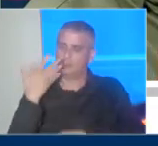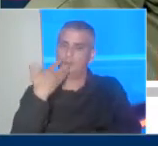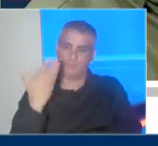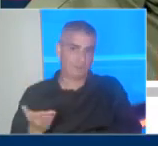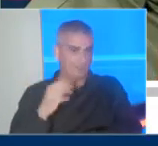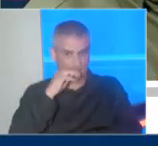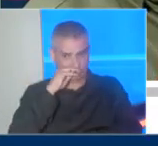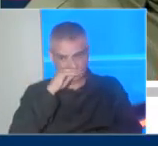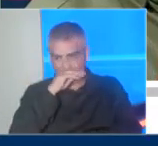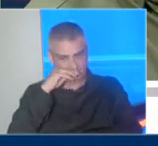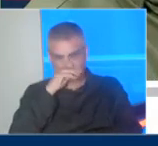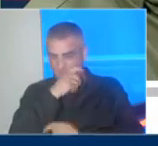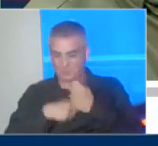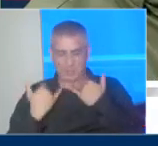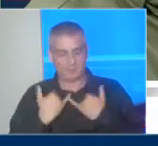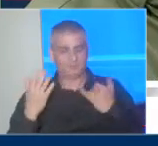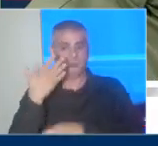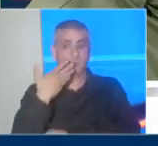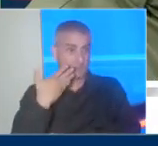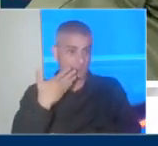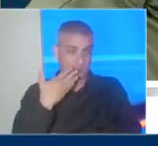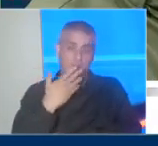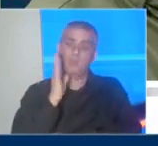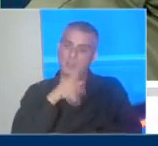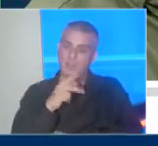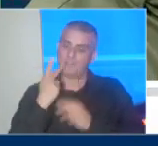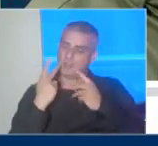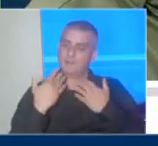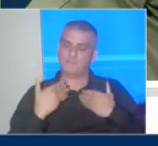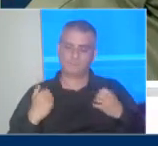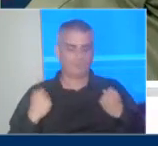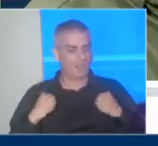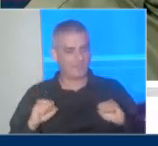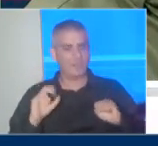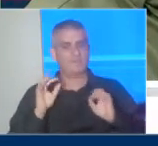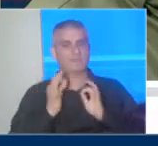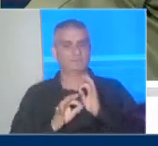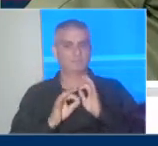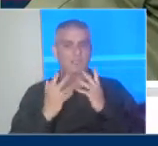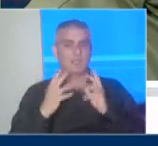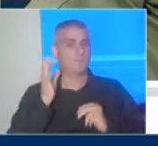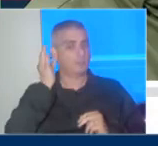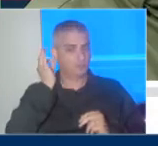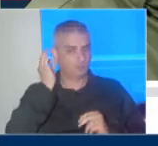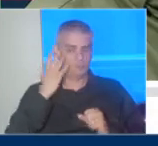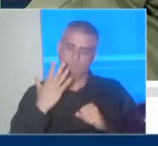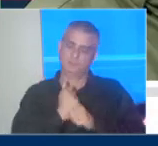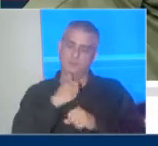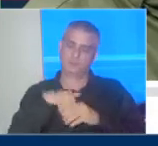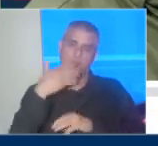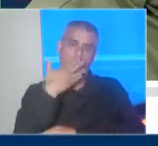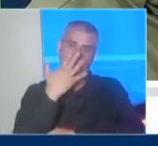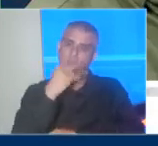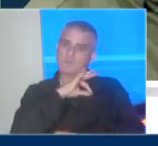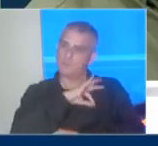מדינה, כלכלה מסגשגת, נכון. של מדינה וכולי, גם לערכים ליברליים בכלל, וגם ספציפית לכמה נשים מצליחות במדינה הזאת,